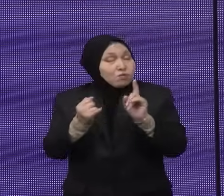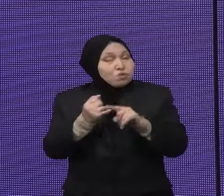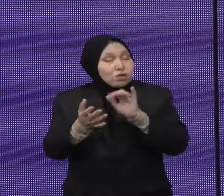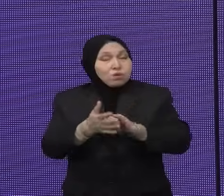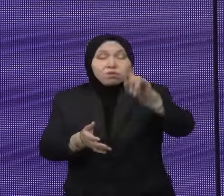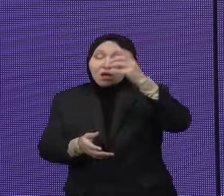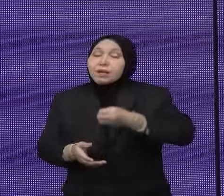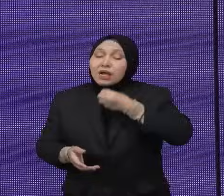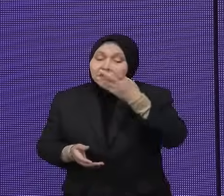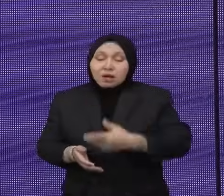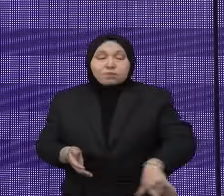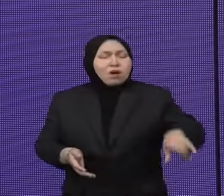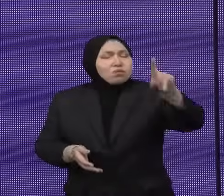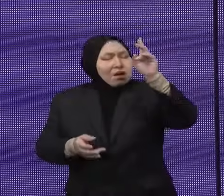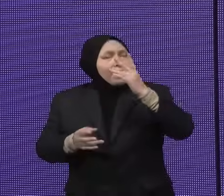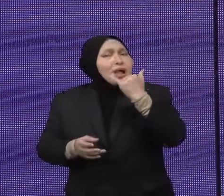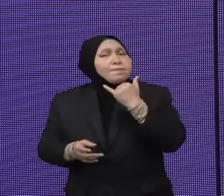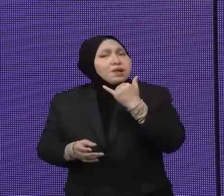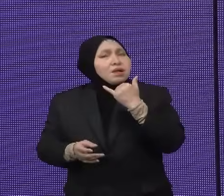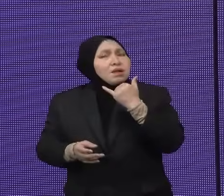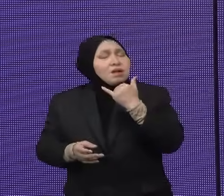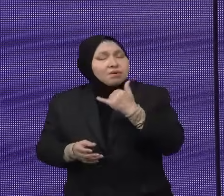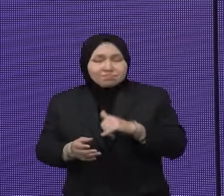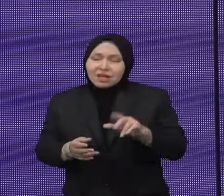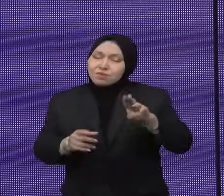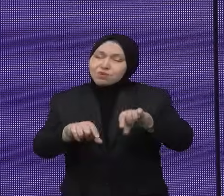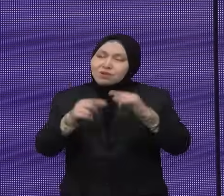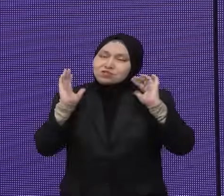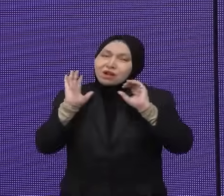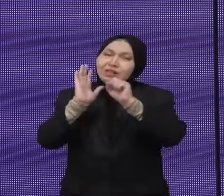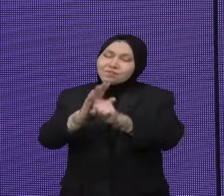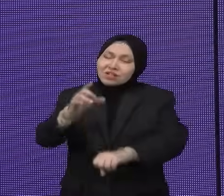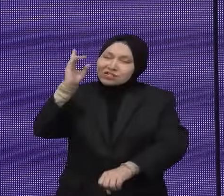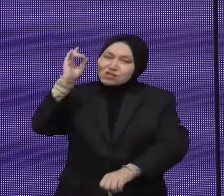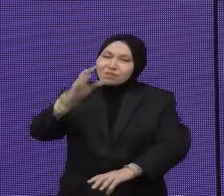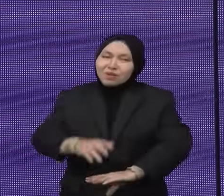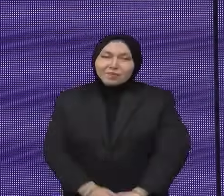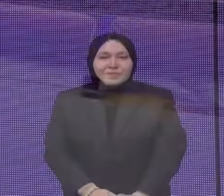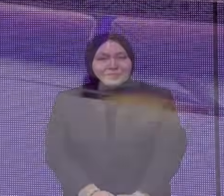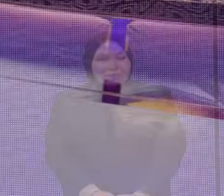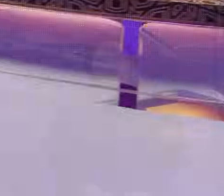Allah menyatakan wallahu ghafurur rahim. Mengapa? My Quran time, Quran solat infaq, insyaallah.